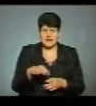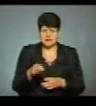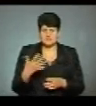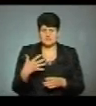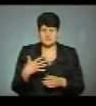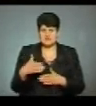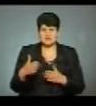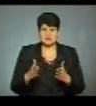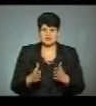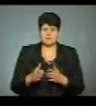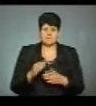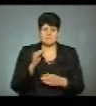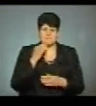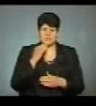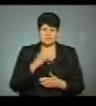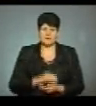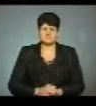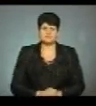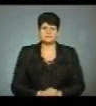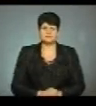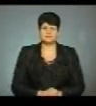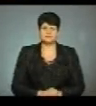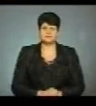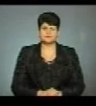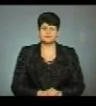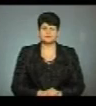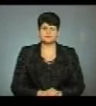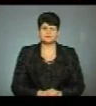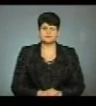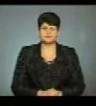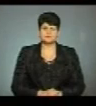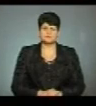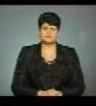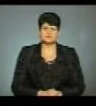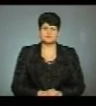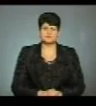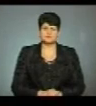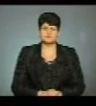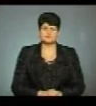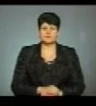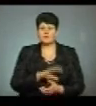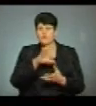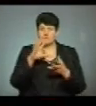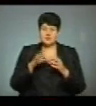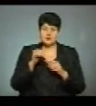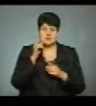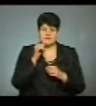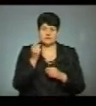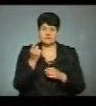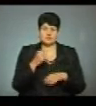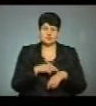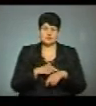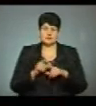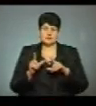печива. Діана Ярошенко, Марта Журавель. Новини на Суспільному. Тернопіль. Всього завтра об 11 годині на